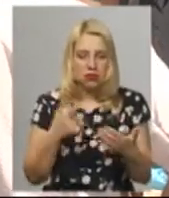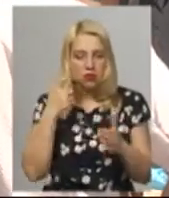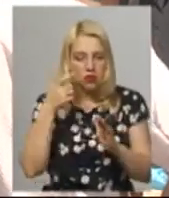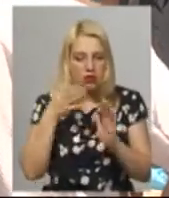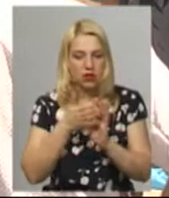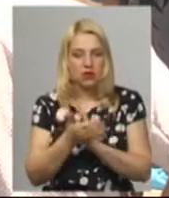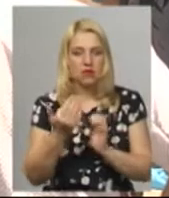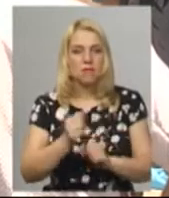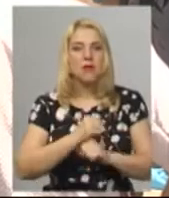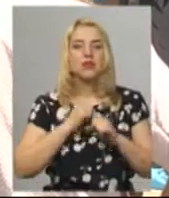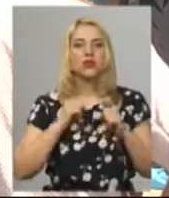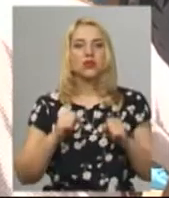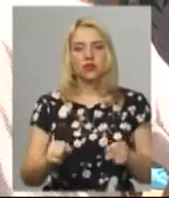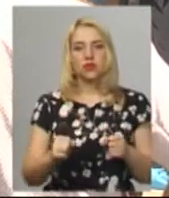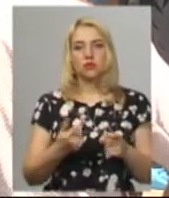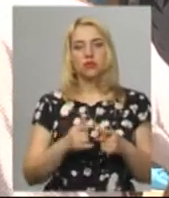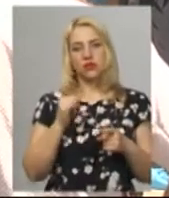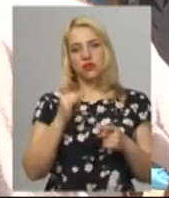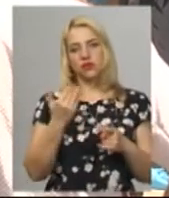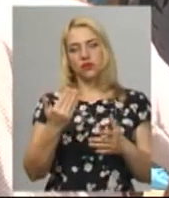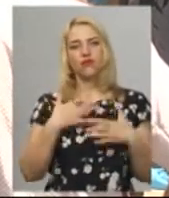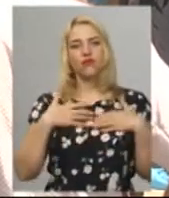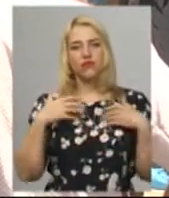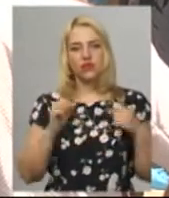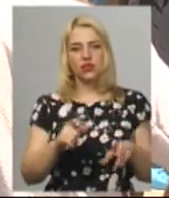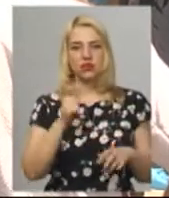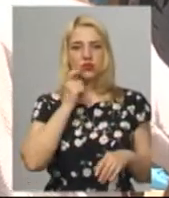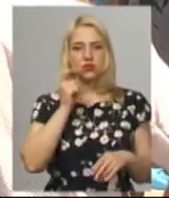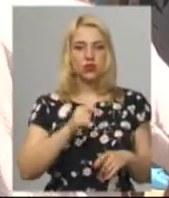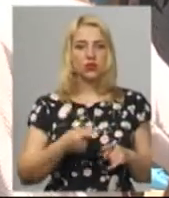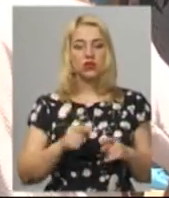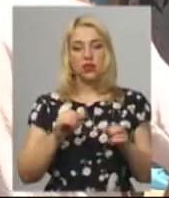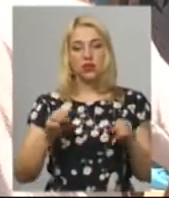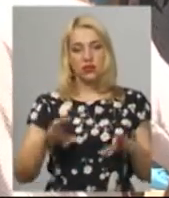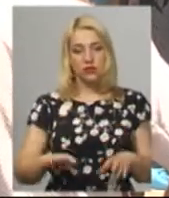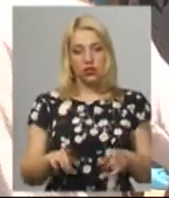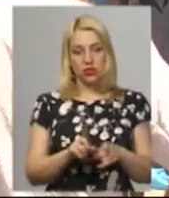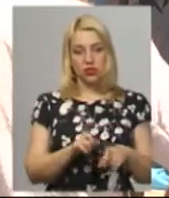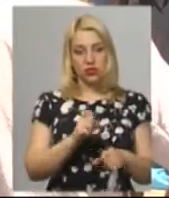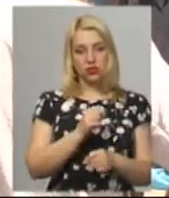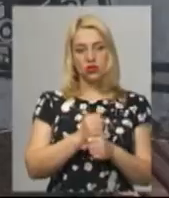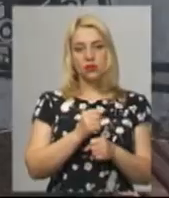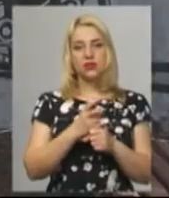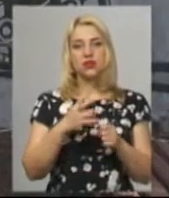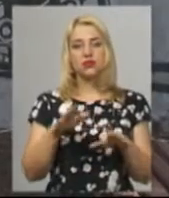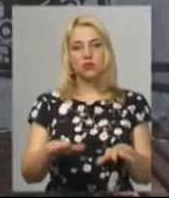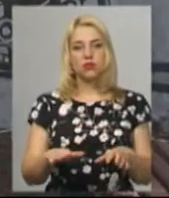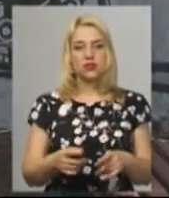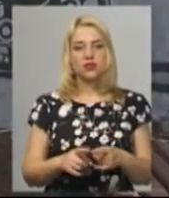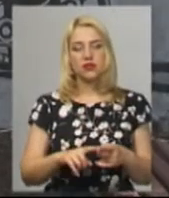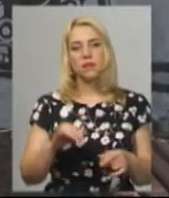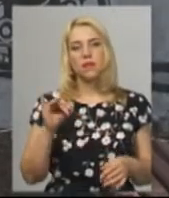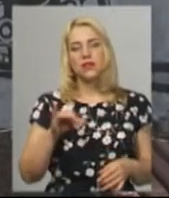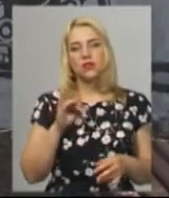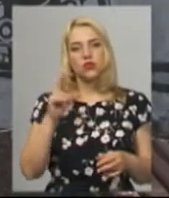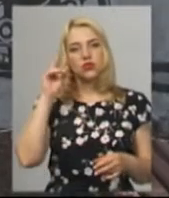якоюсь відданістю Україні і вирішили так зробити це, увіковічити його пам'ять іменно на цьому місці. Такі історичні